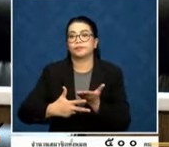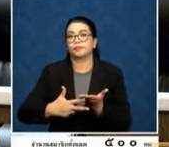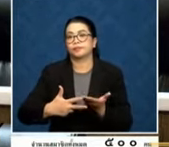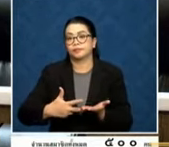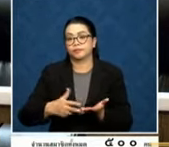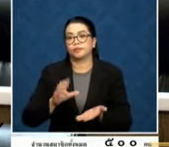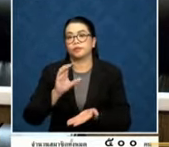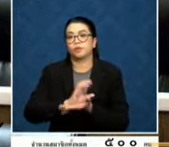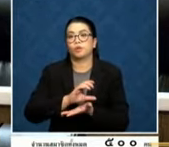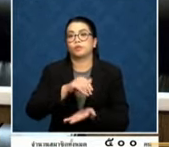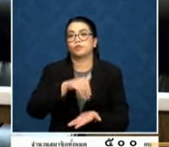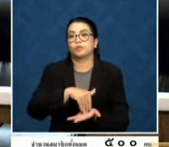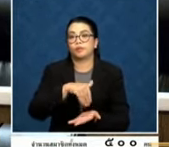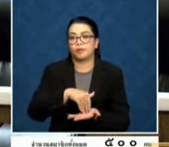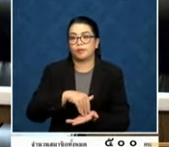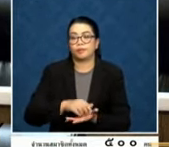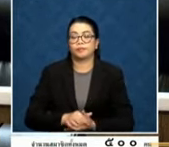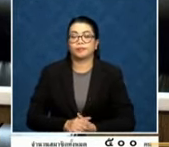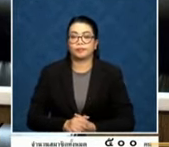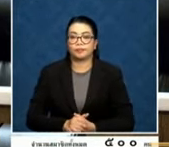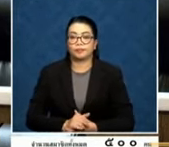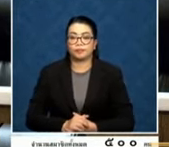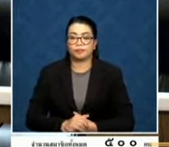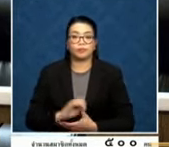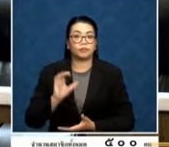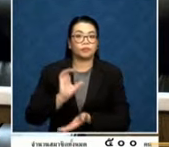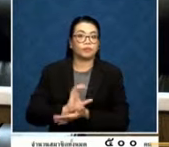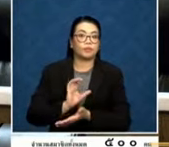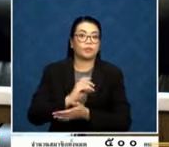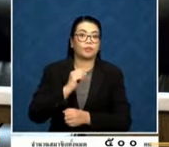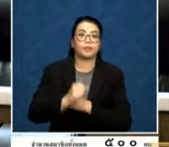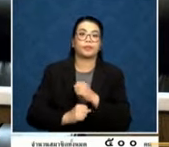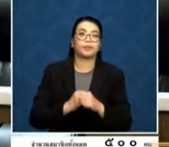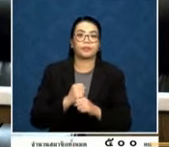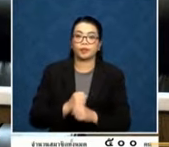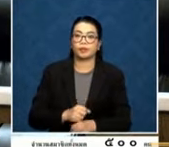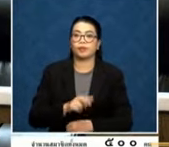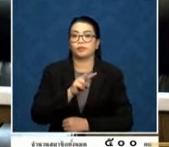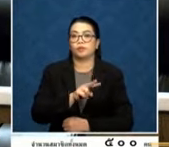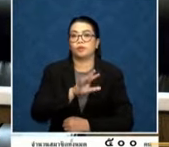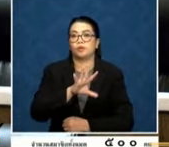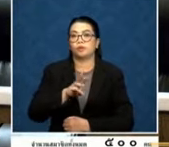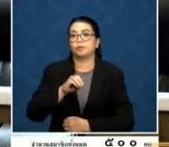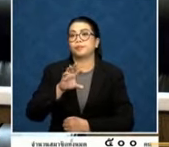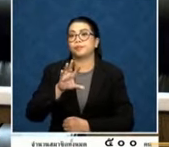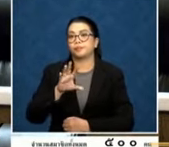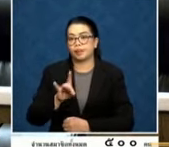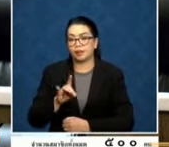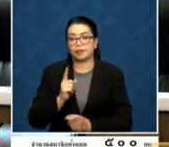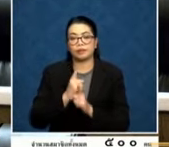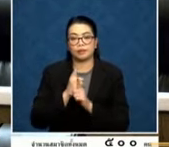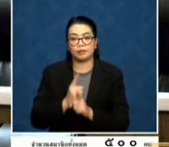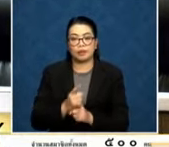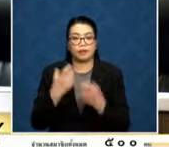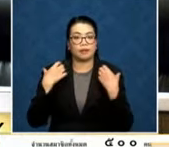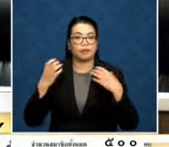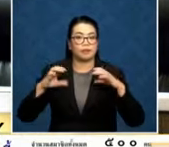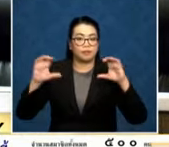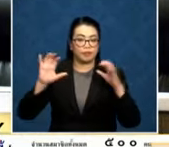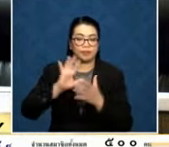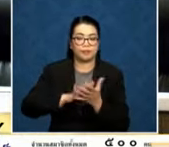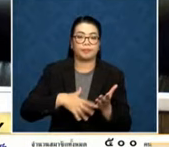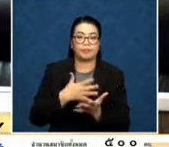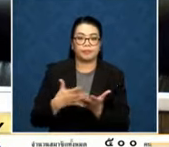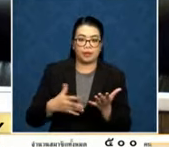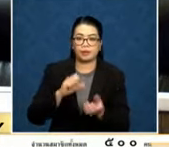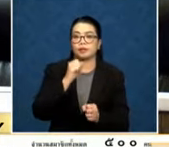กลางซึ่งวันนี้นะครับงบประมาณปีพ.ศ 2568ตามร่างของที่รัฐบาลได้จัดทำขึ้นเนี่ย